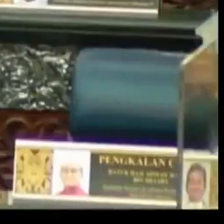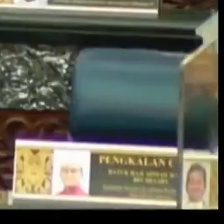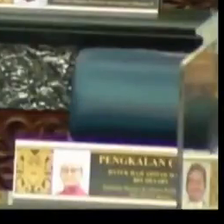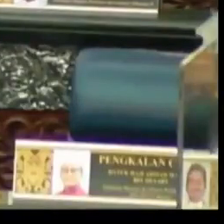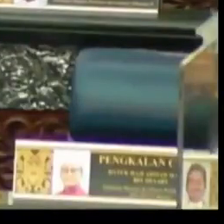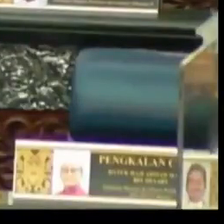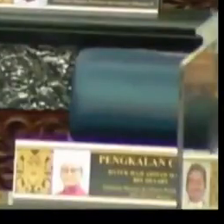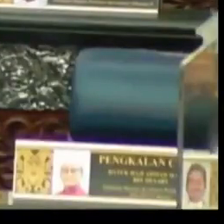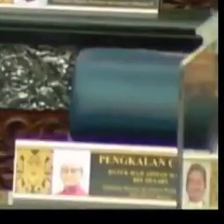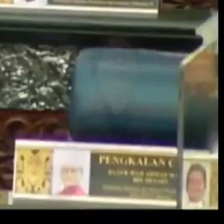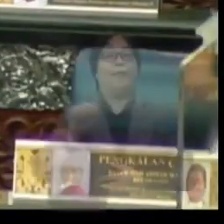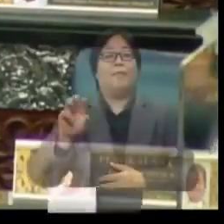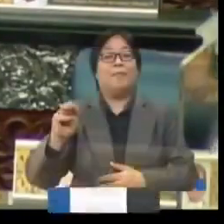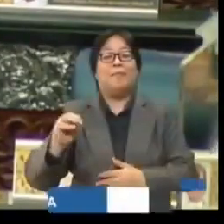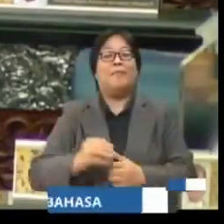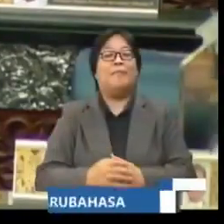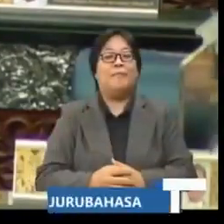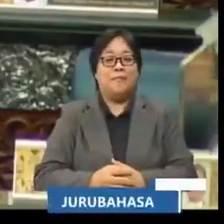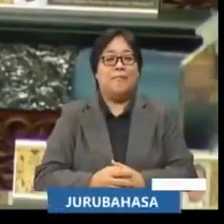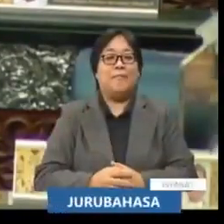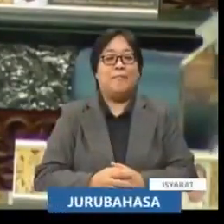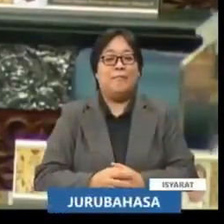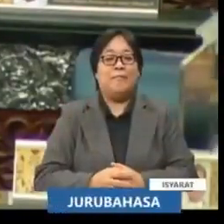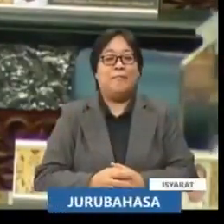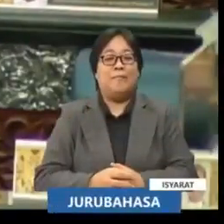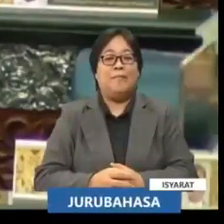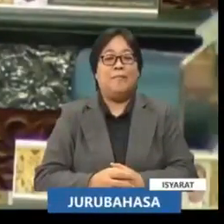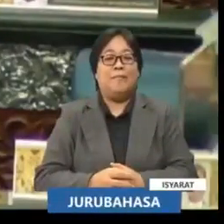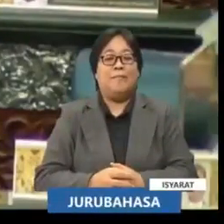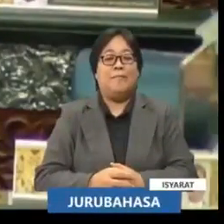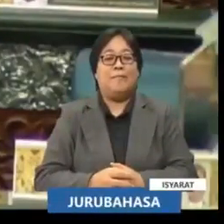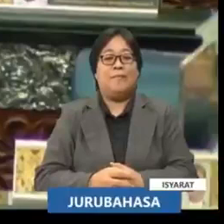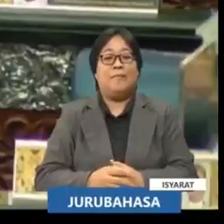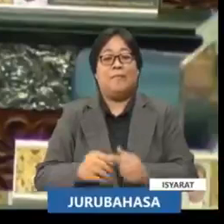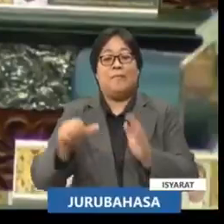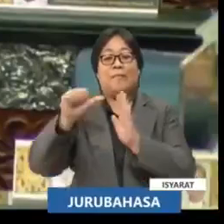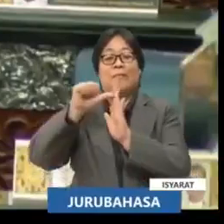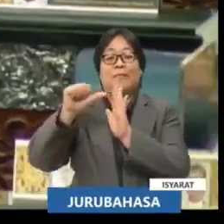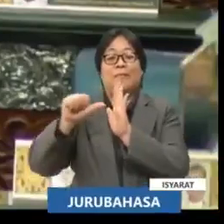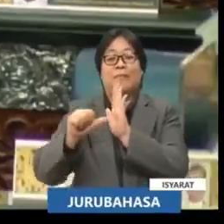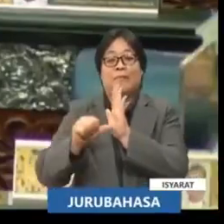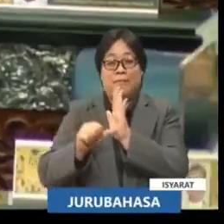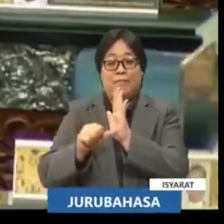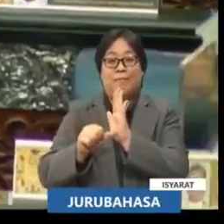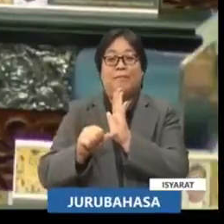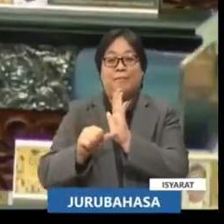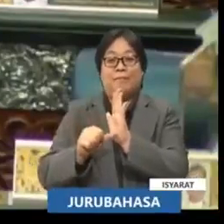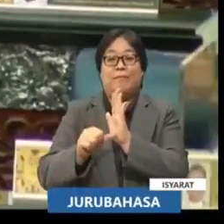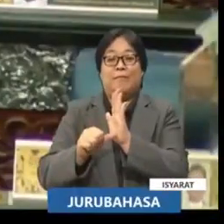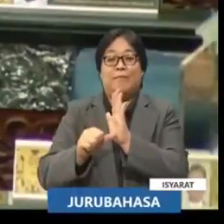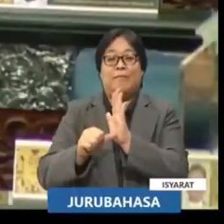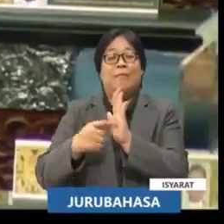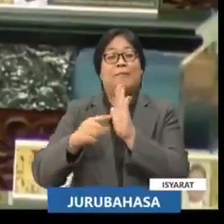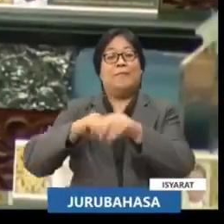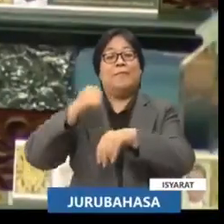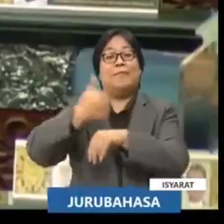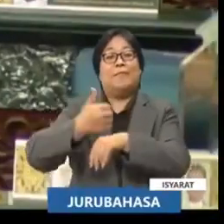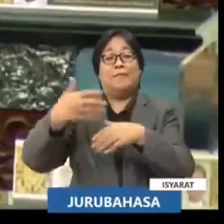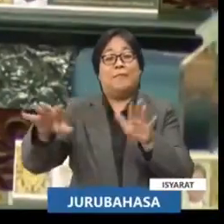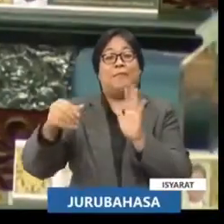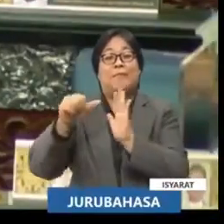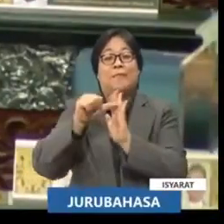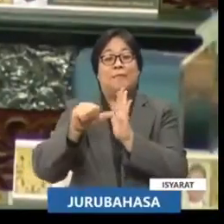kerajaan melalui Kementerian Sumber Manusia iaitu KSM, melalui akta yang telah diadakan